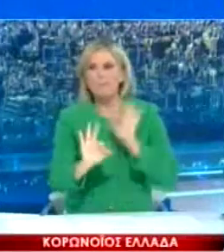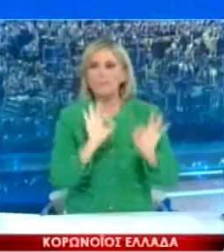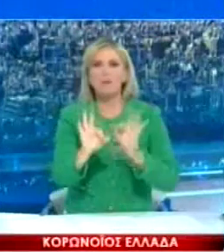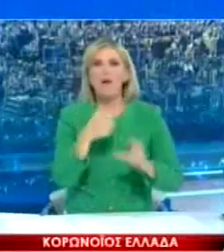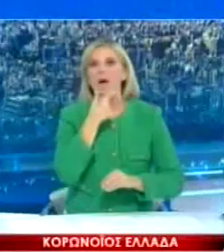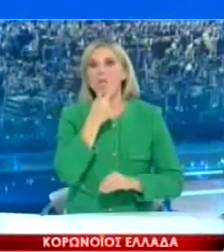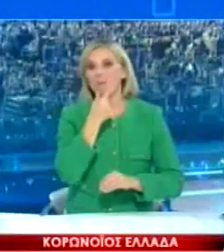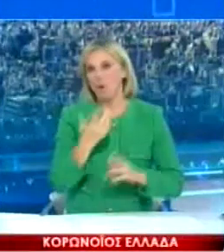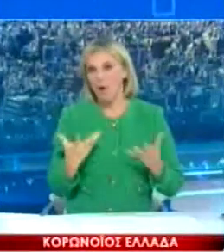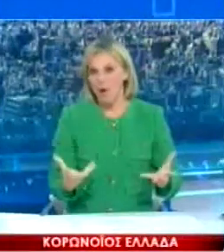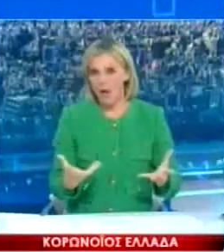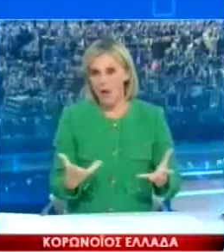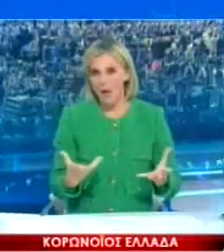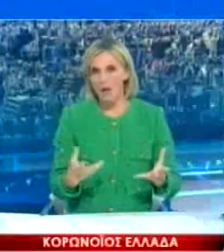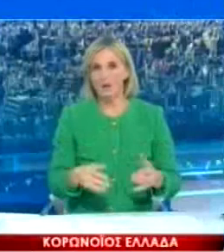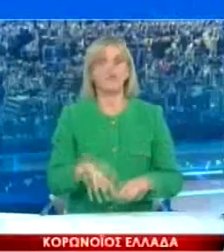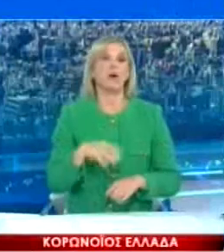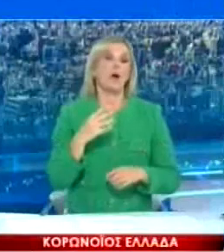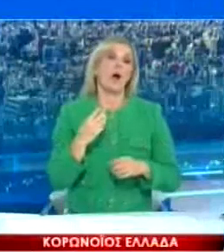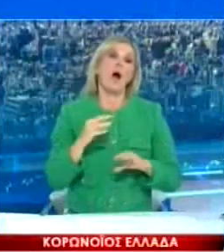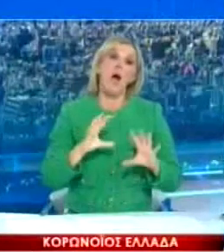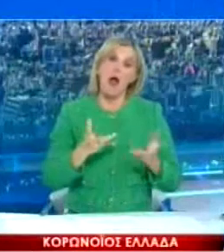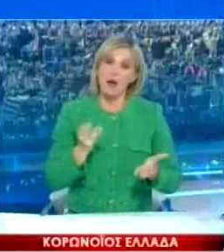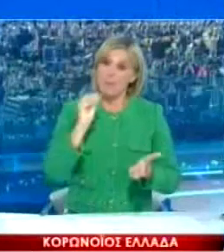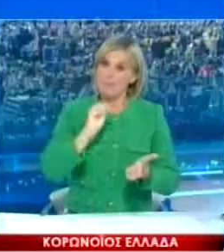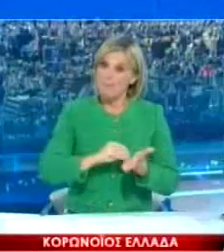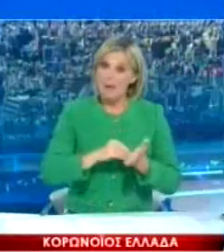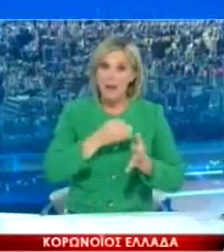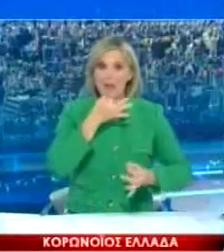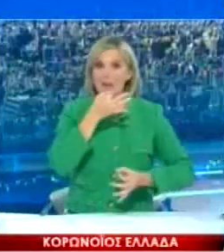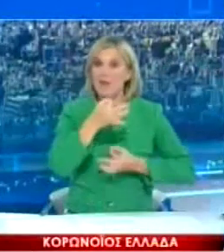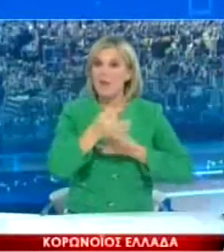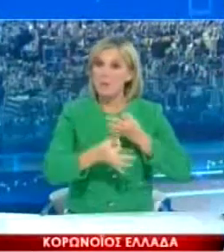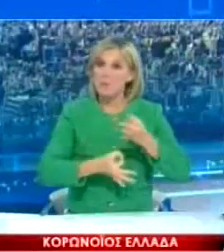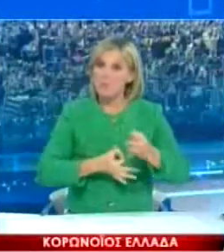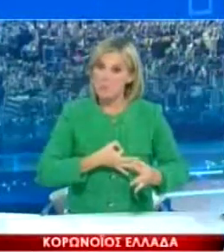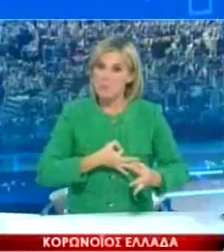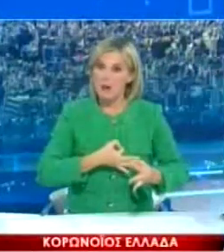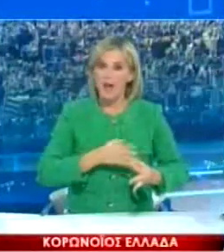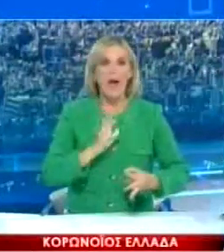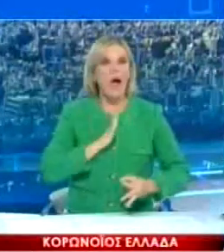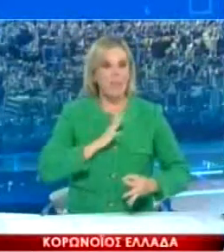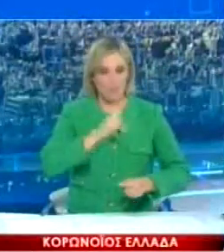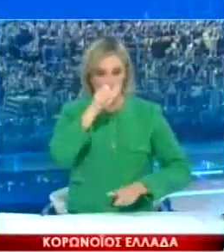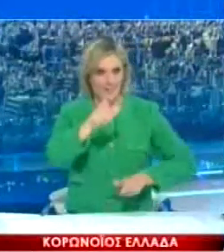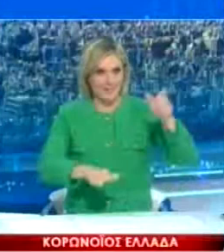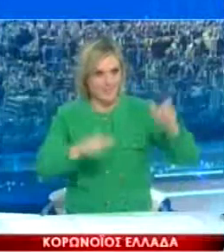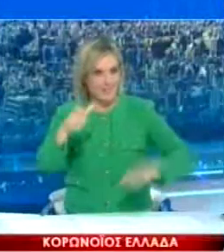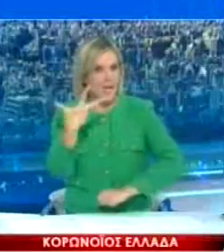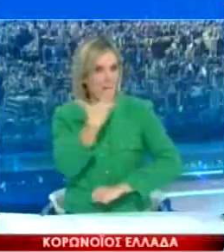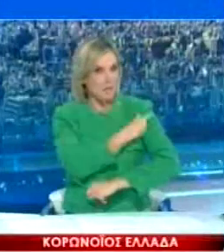έχει βραχύτερο χρόνο επόασης, όμως και πάλι στο σύνολο τα εμβολιασμένα άτομα έχουν